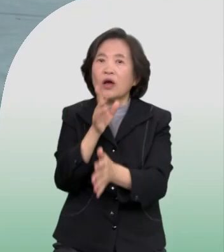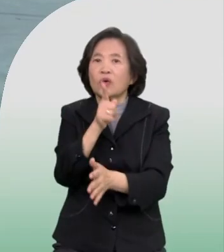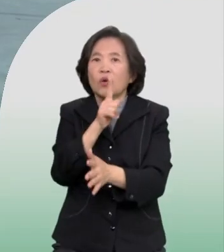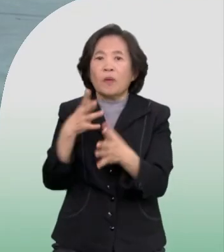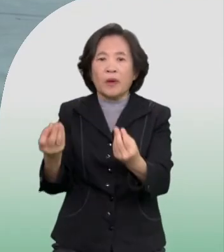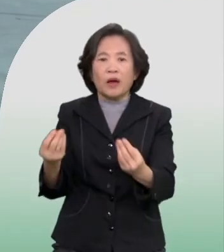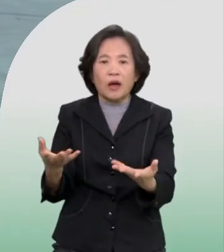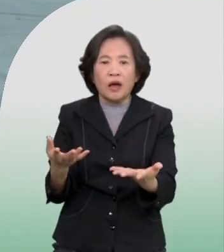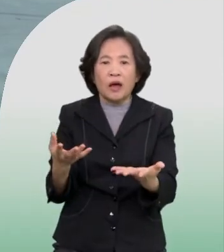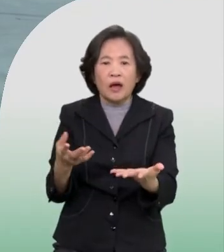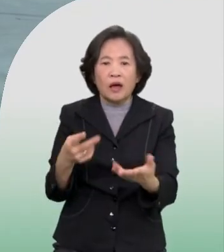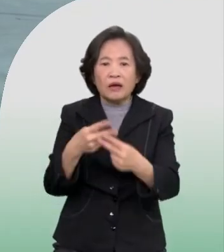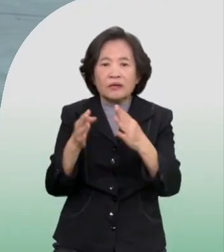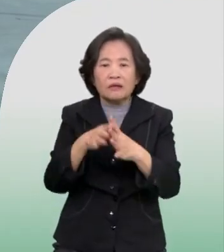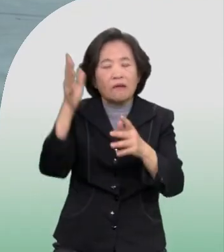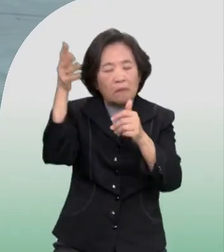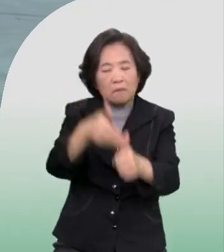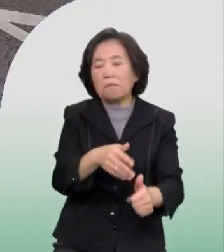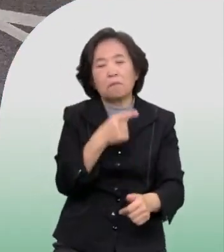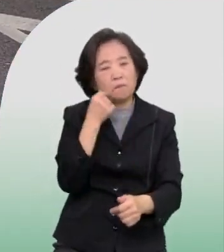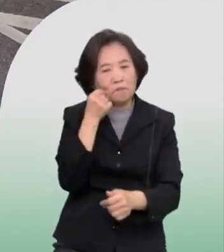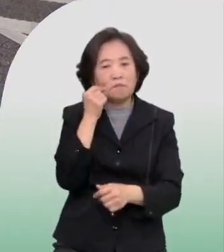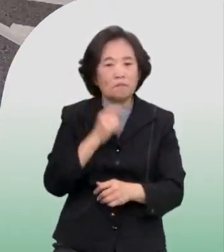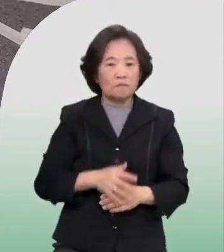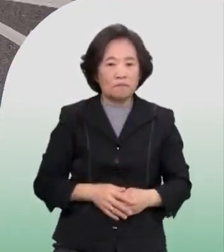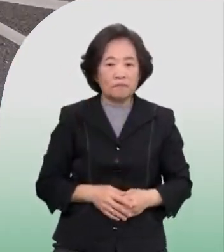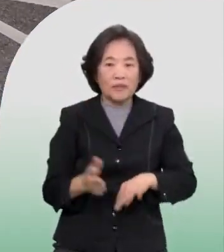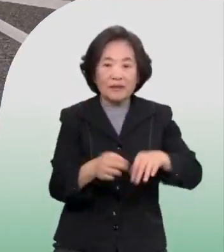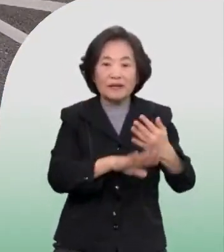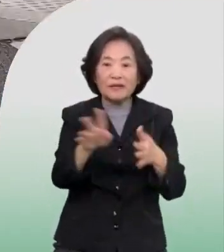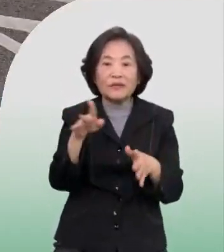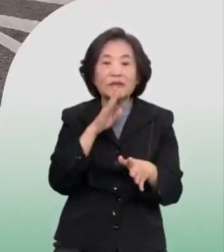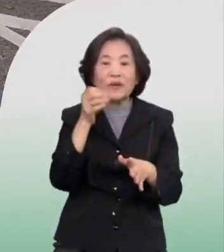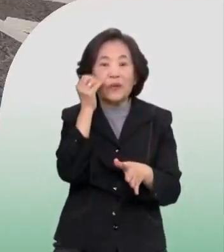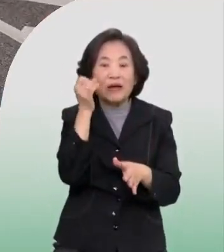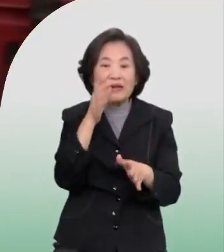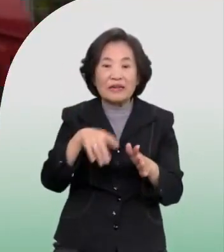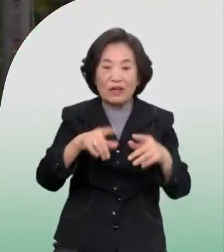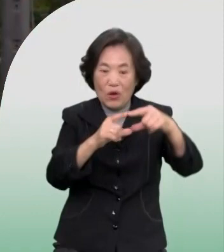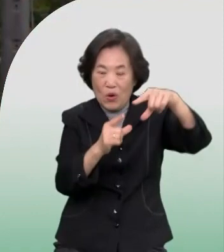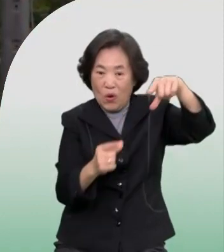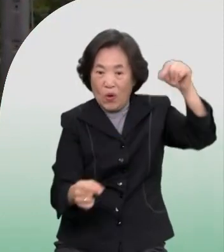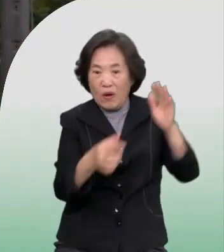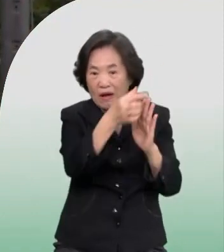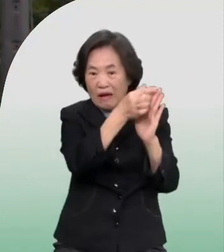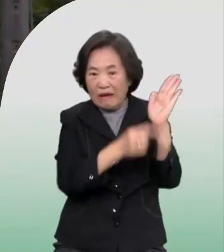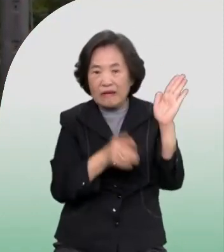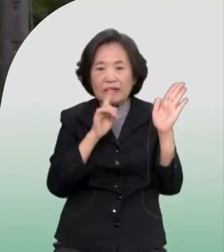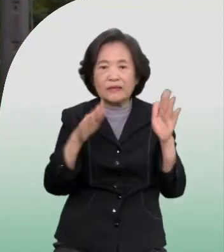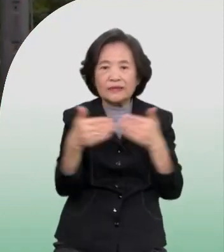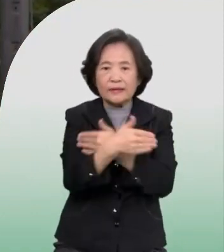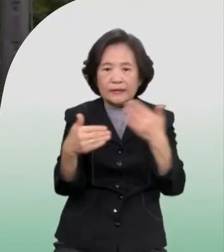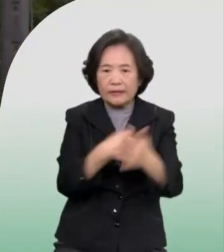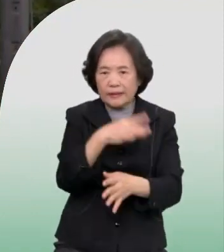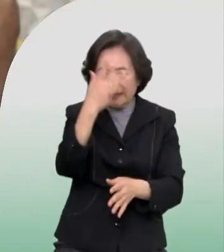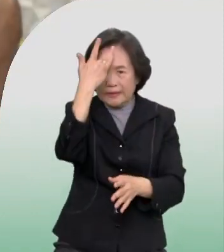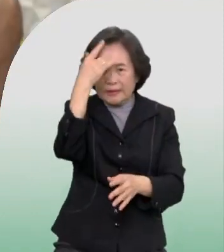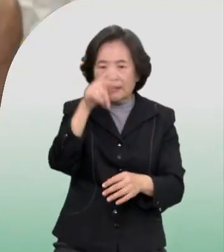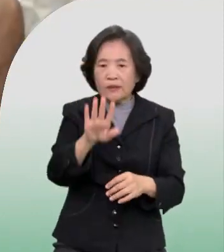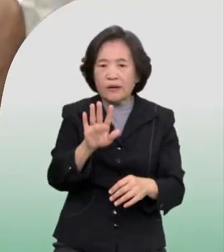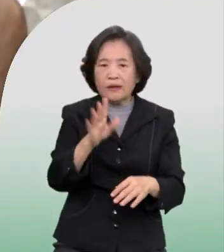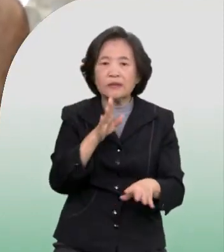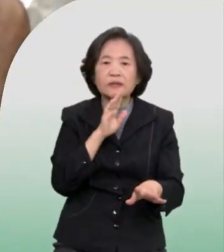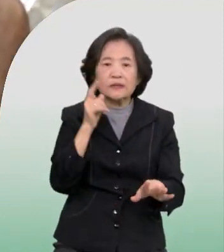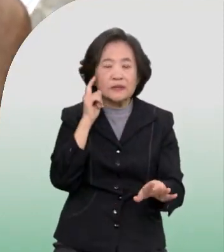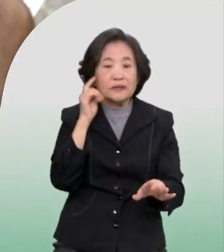嘛无讲客，你也无法都传承来。 南为花莲南北东冲，冲起一堆一起就交通困境。跳